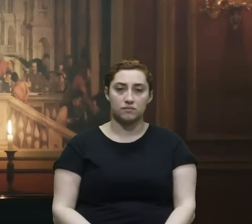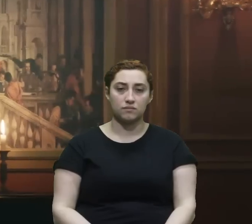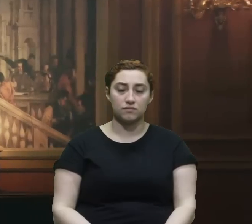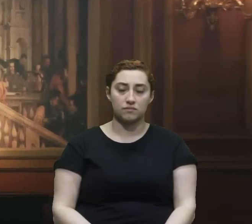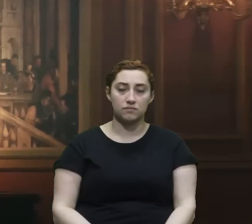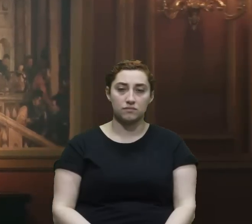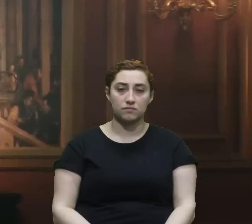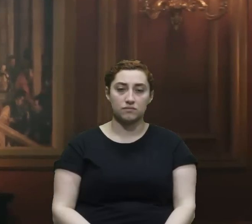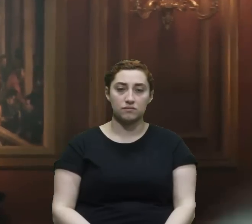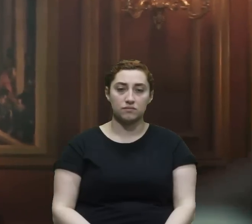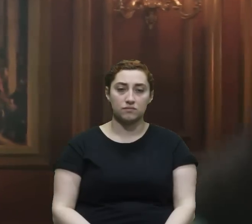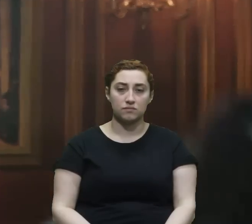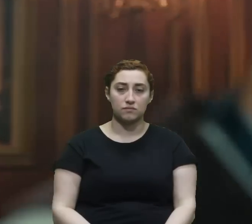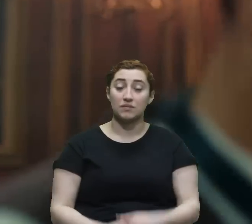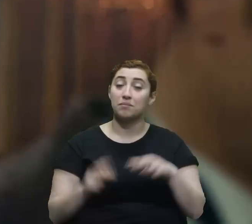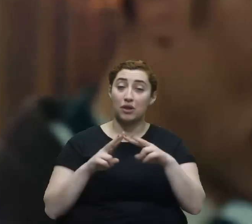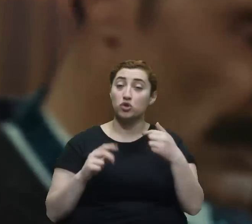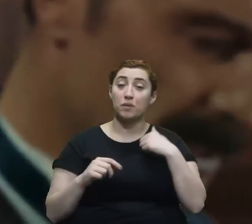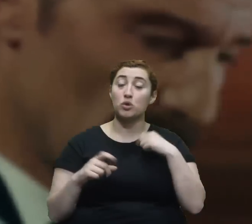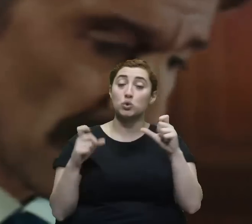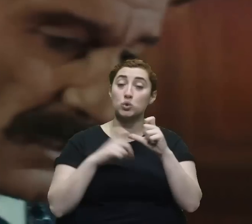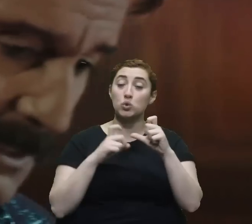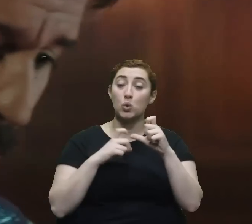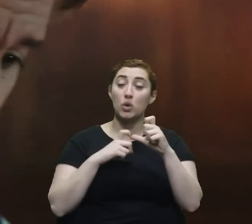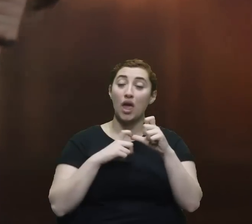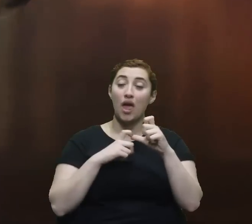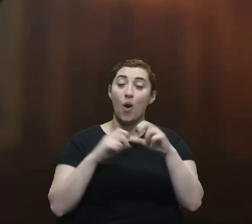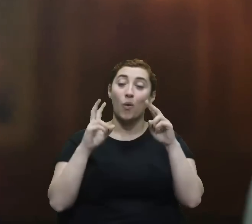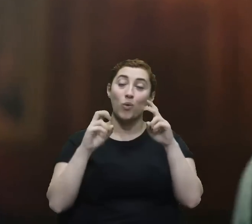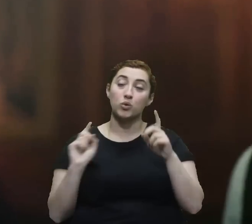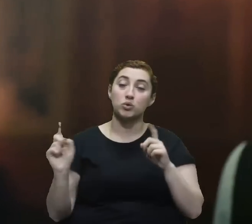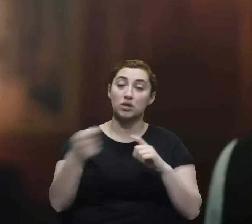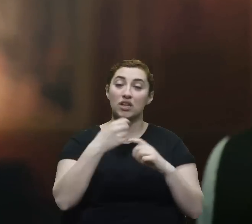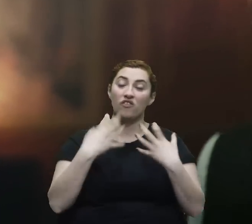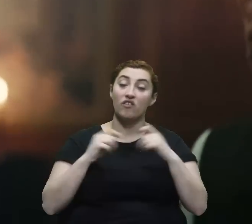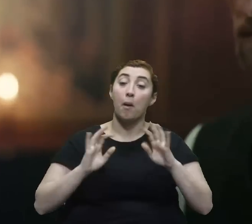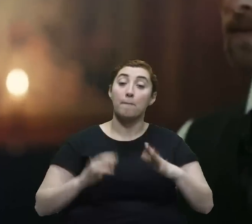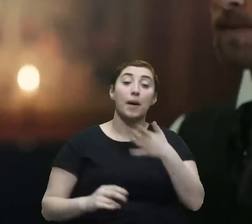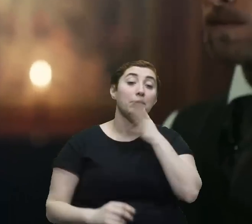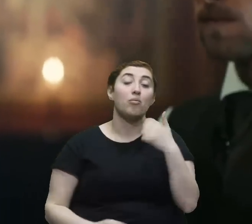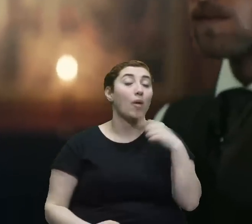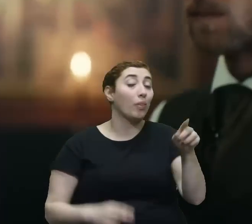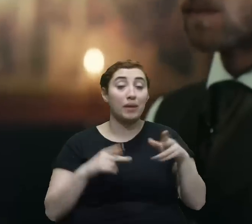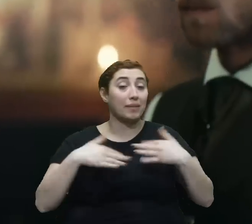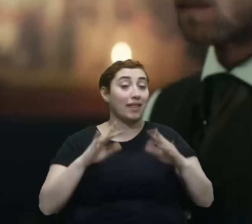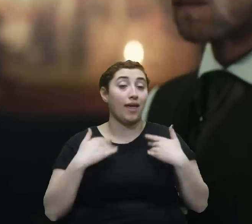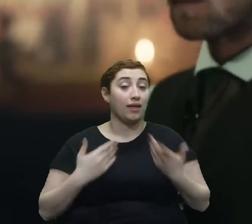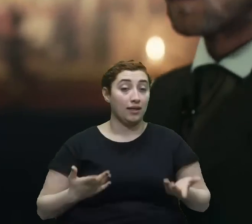Akbar'ın odası. Miloş bana Süreyya üzerinden saldıracak. Ama bilmiyor ki ben onun gibi